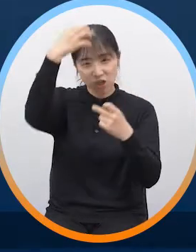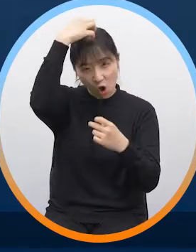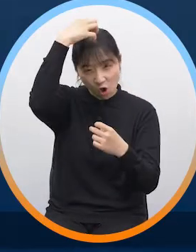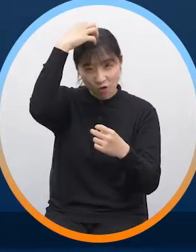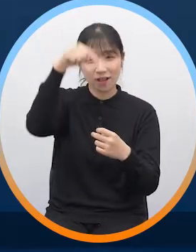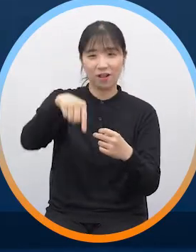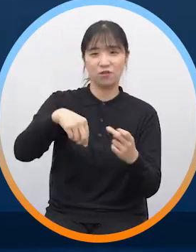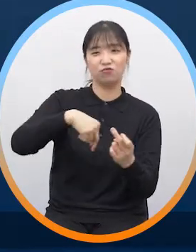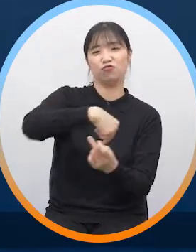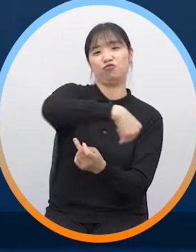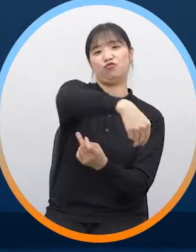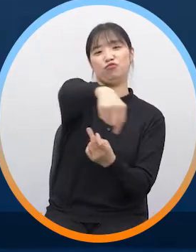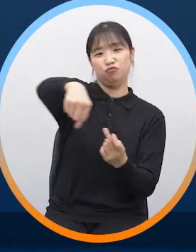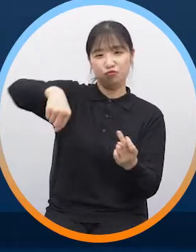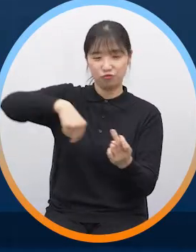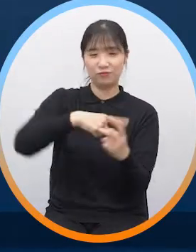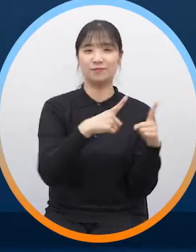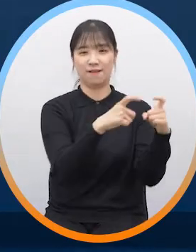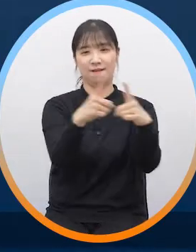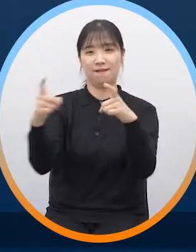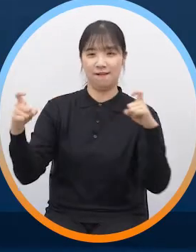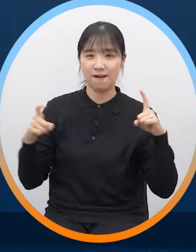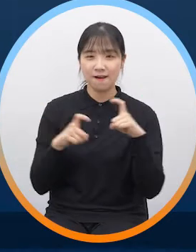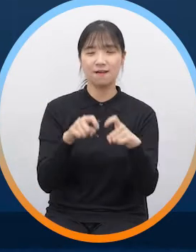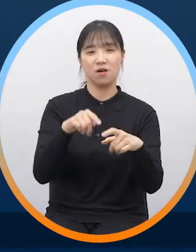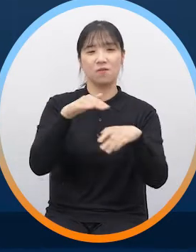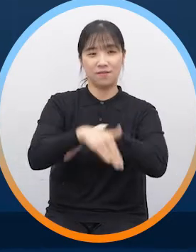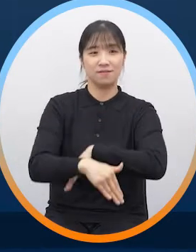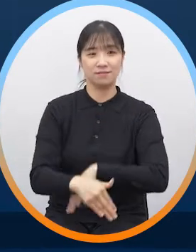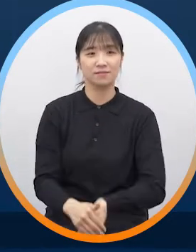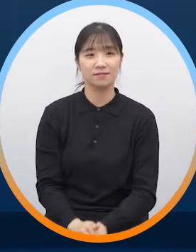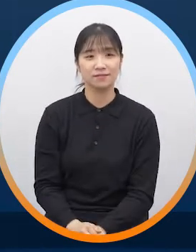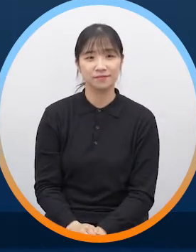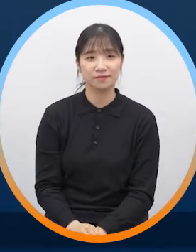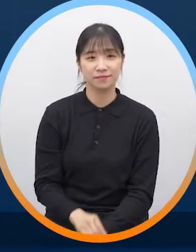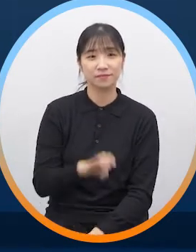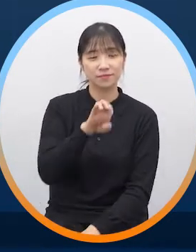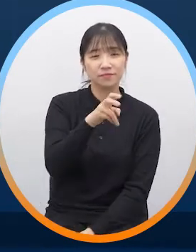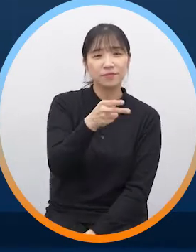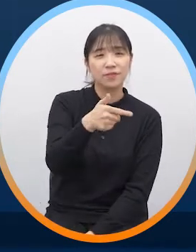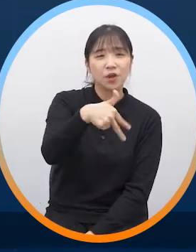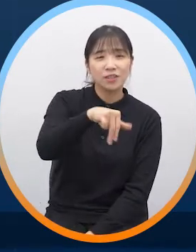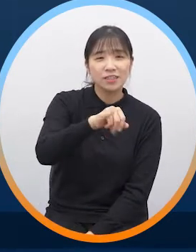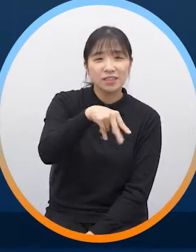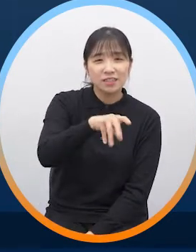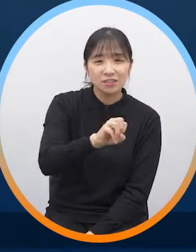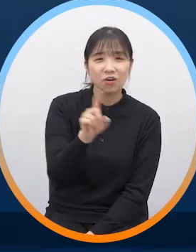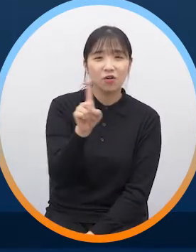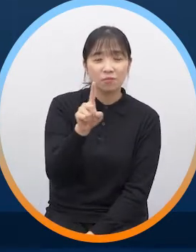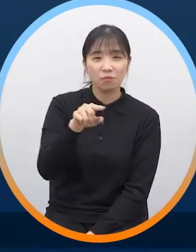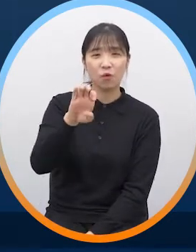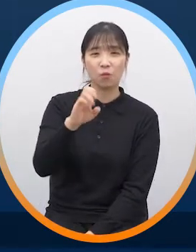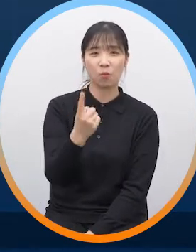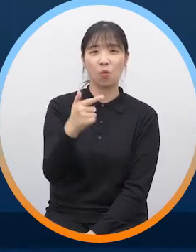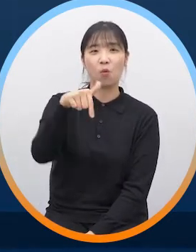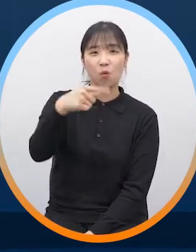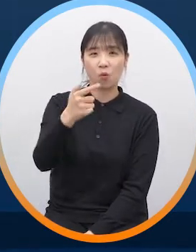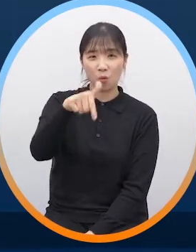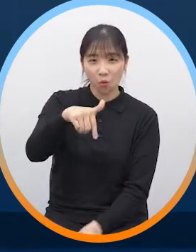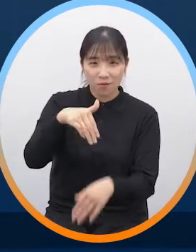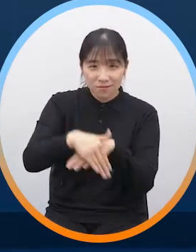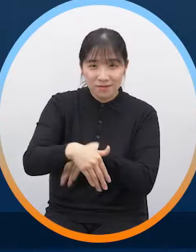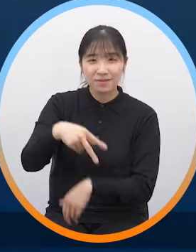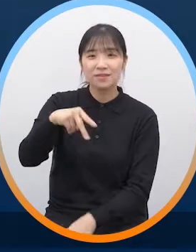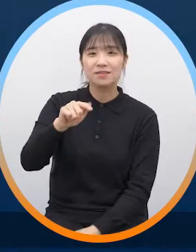돌아서 쭉 쌓는 그런 이제 방식인데요. 그런데 이제 평지성은 뭐